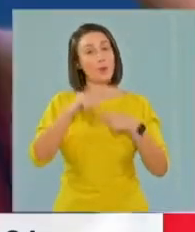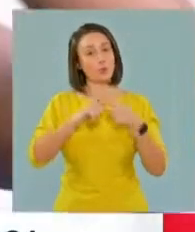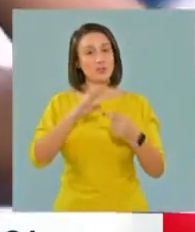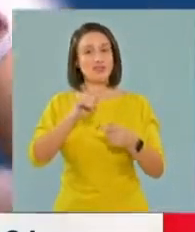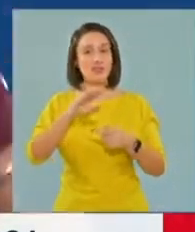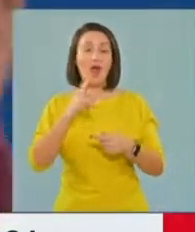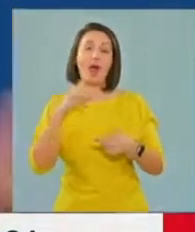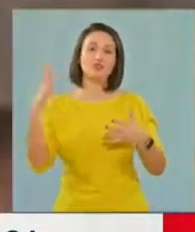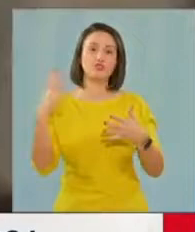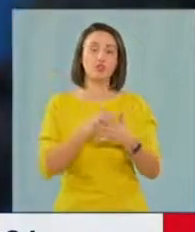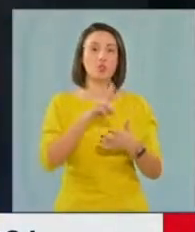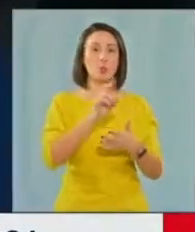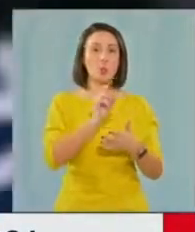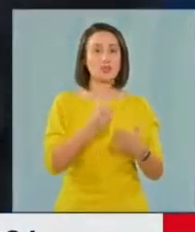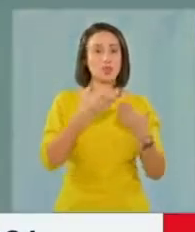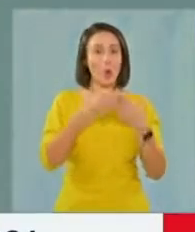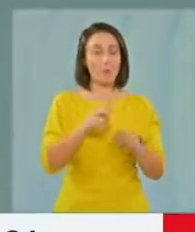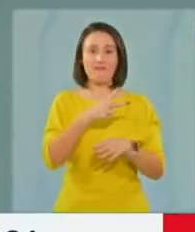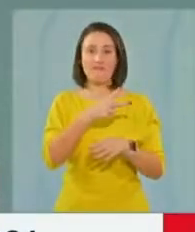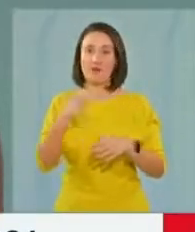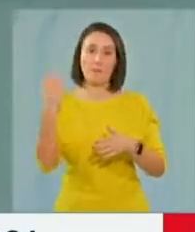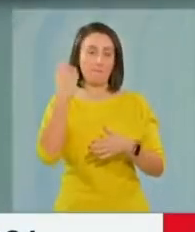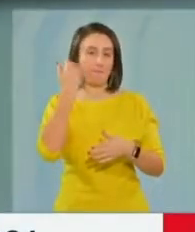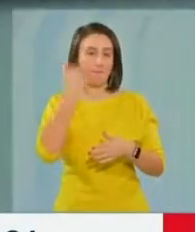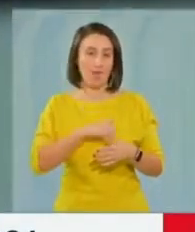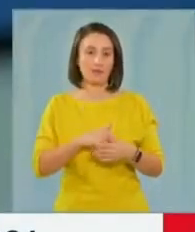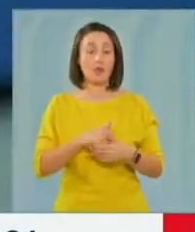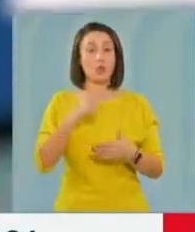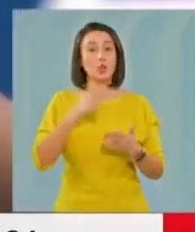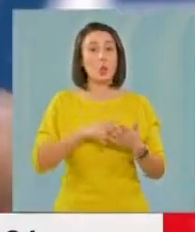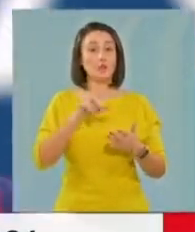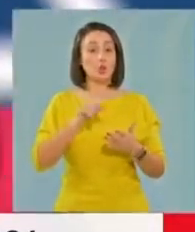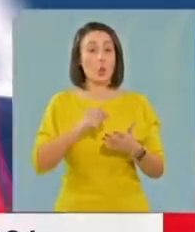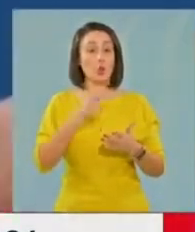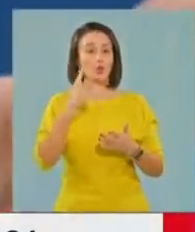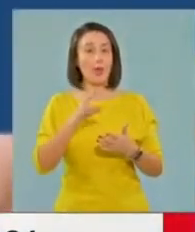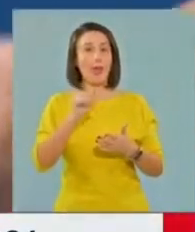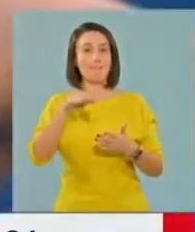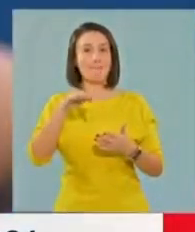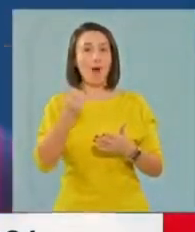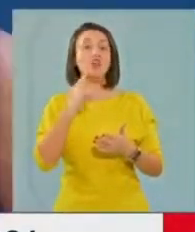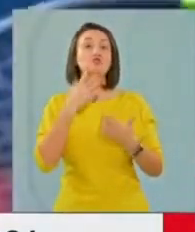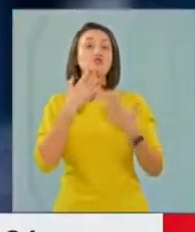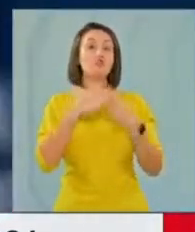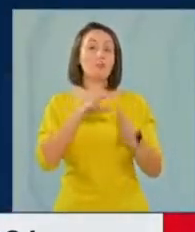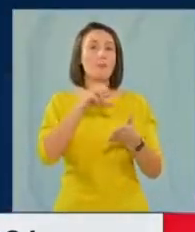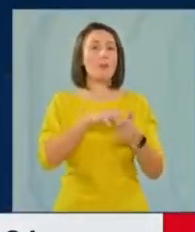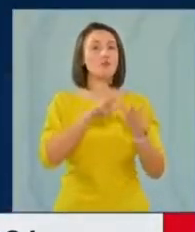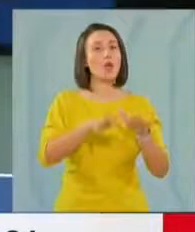Open fără să piardă la set. În 2022, Emma va începe de pe poziția 19 după ce în